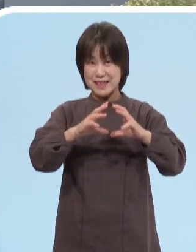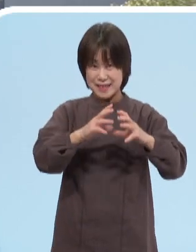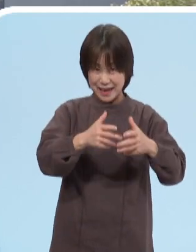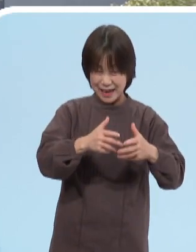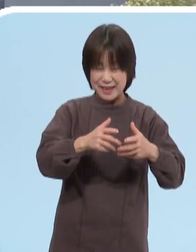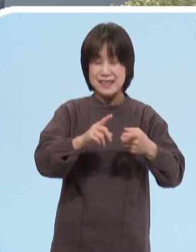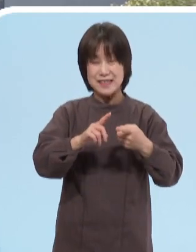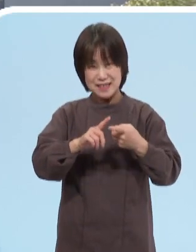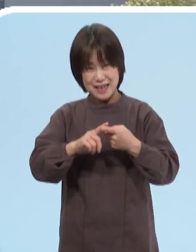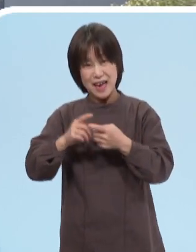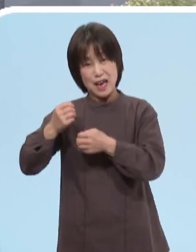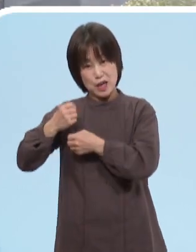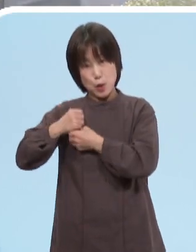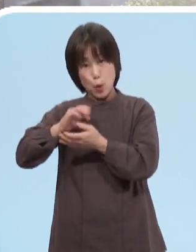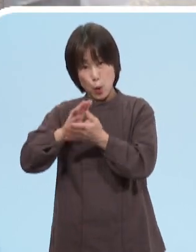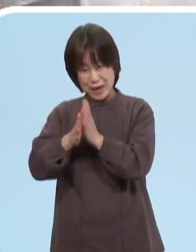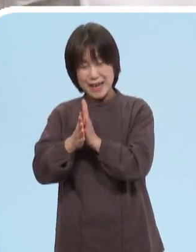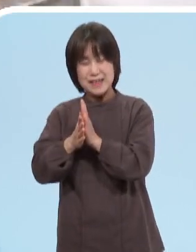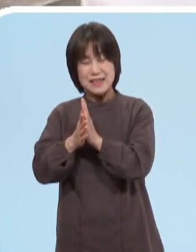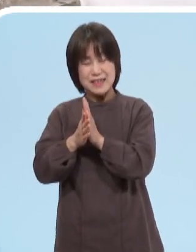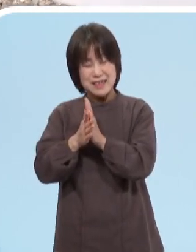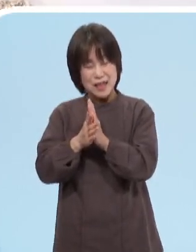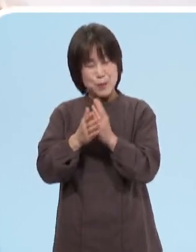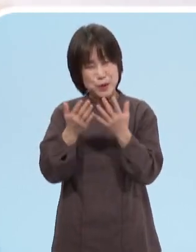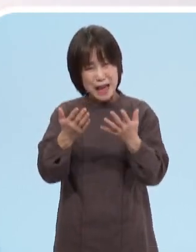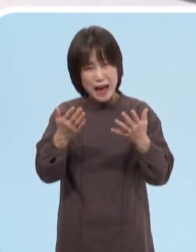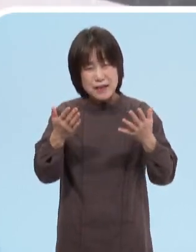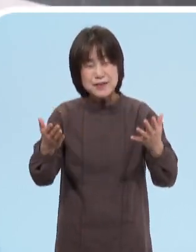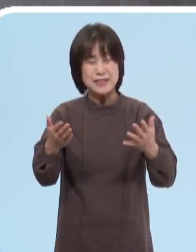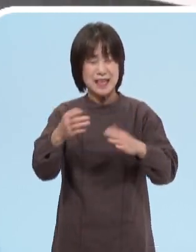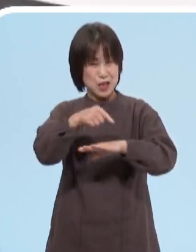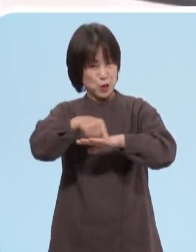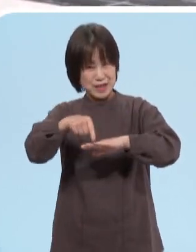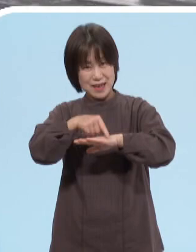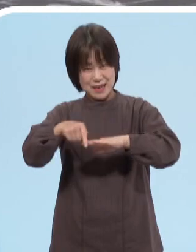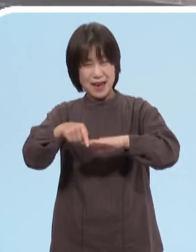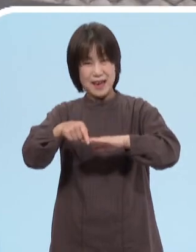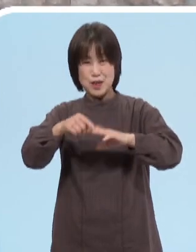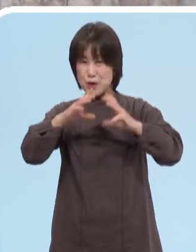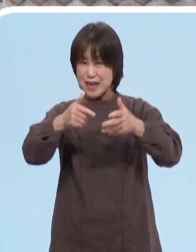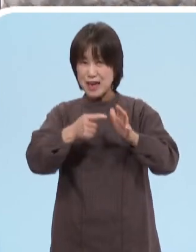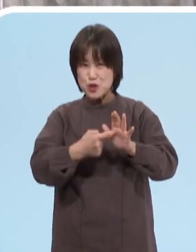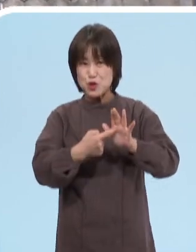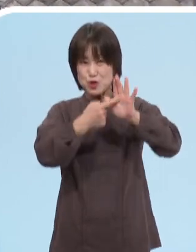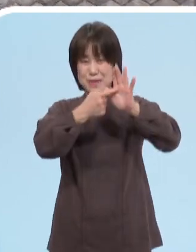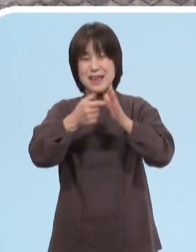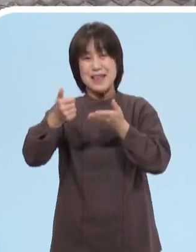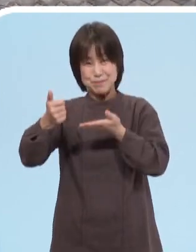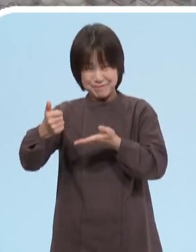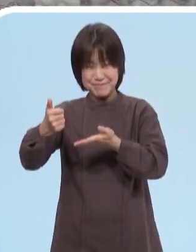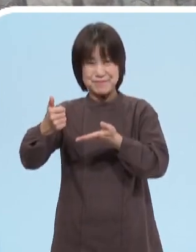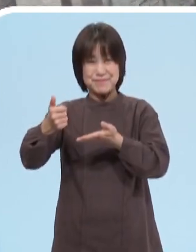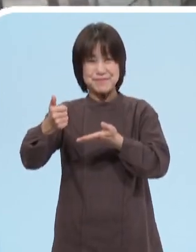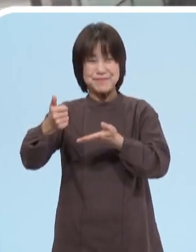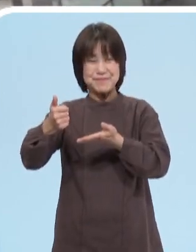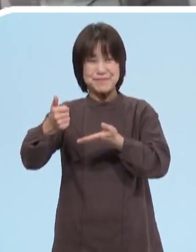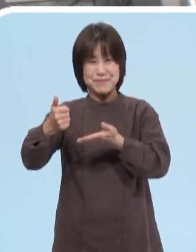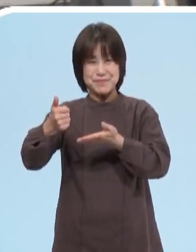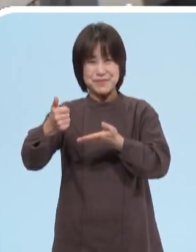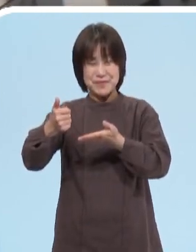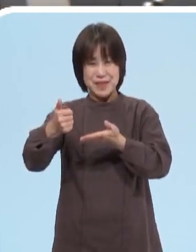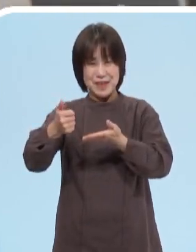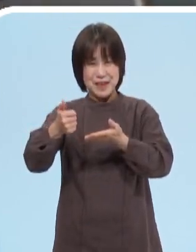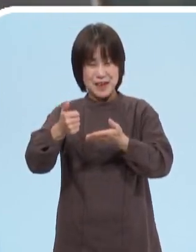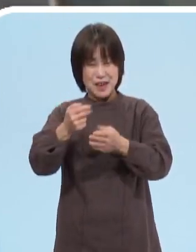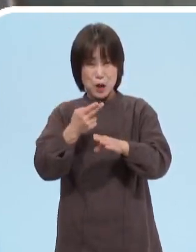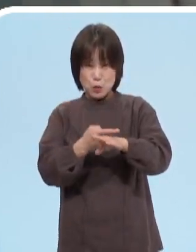世界で、また兵庫県内でも多くの作品を手掛ける世界的建築家安藤忠雄。